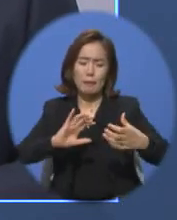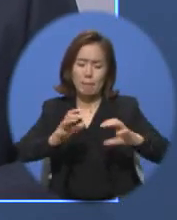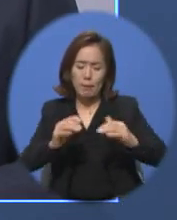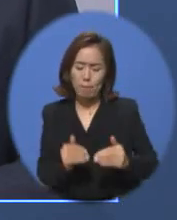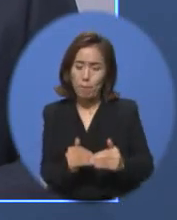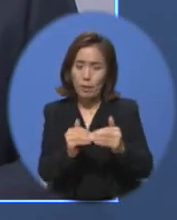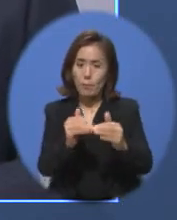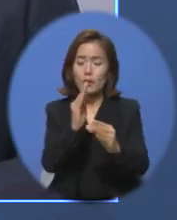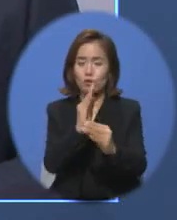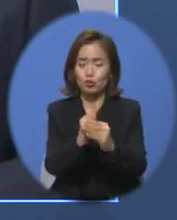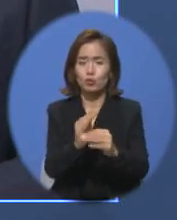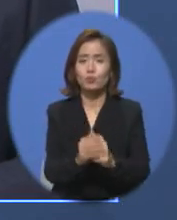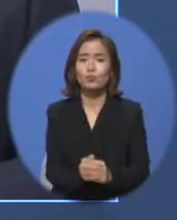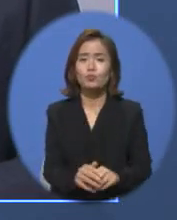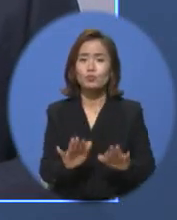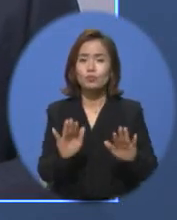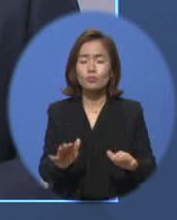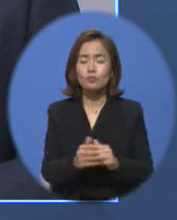진행해왔으며,현재